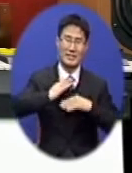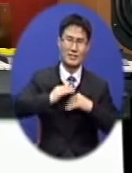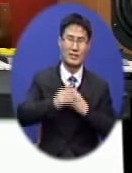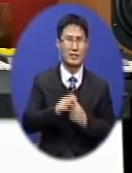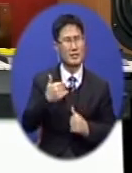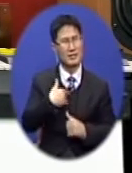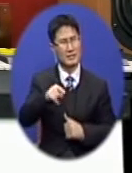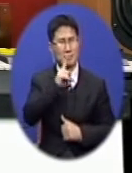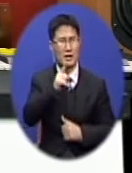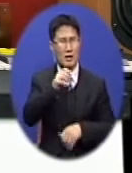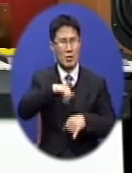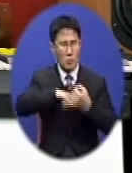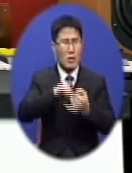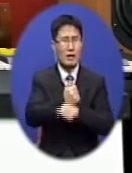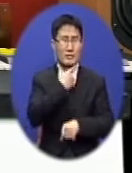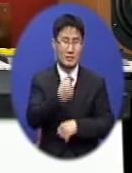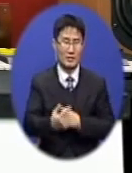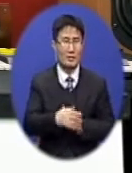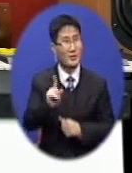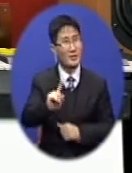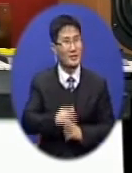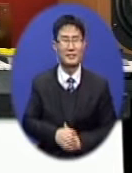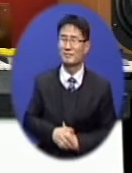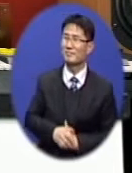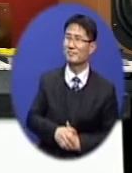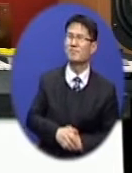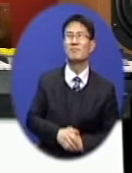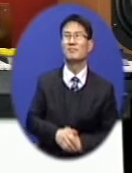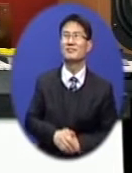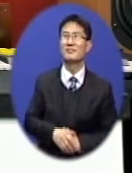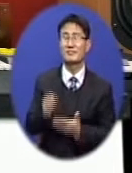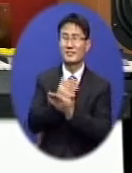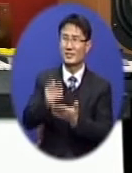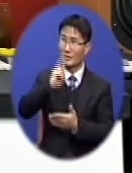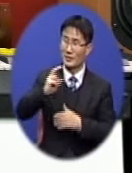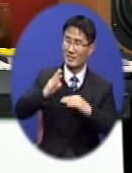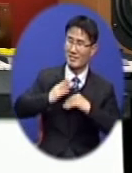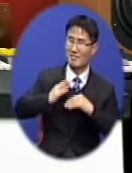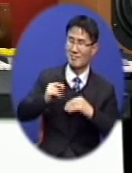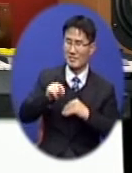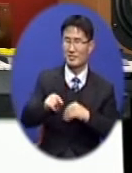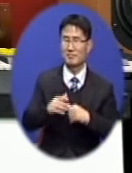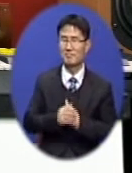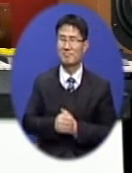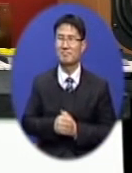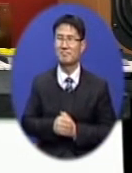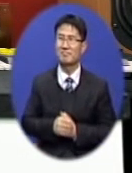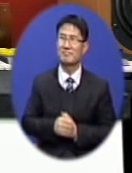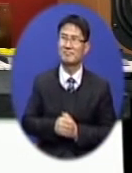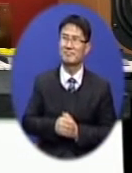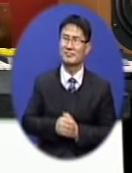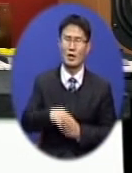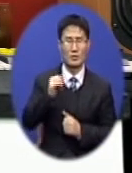내가 요 말은 꼭 해야 되겠다 하시는 말씀이 있으면 한 말씀 하세요. 나눔 노래자랑을 통해서 네. 그, 또